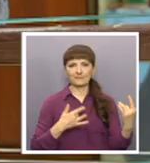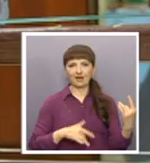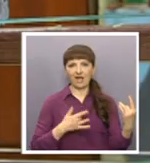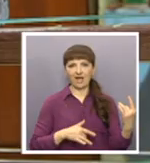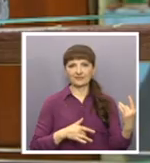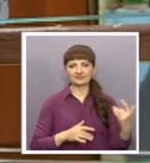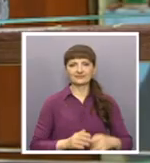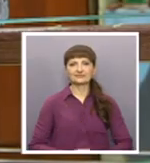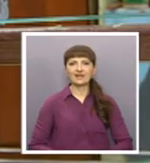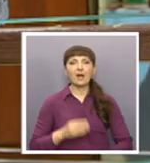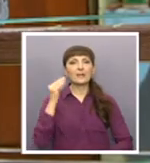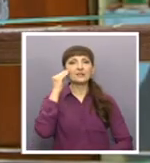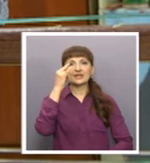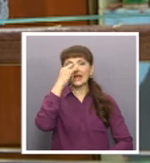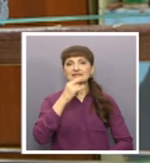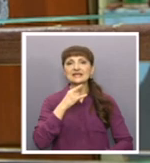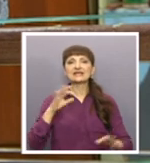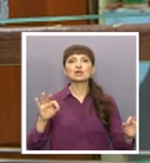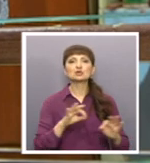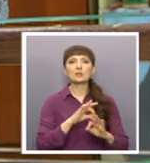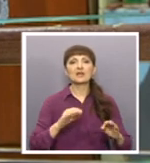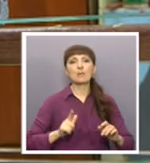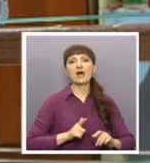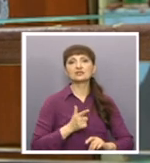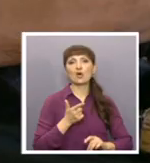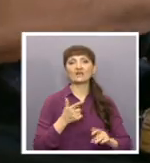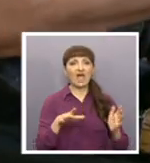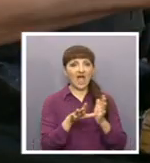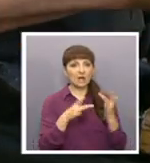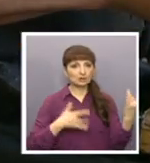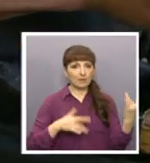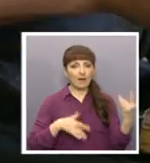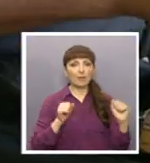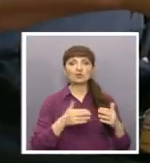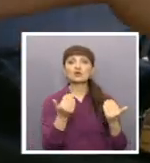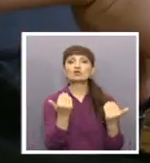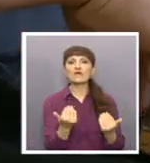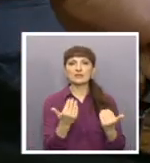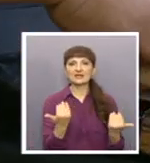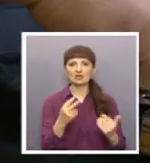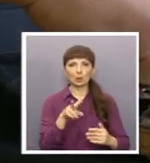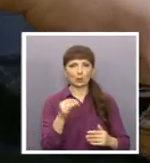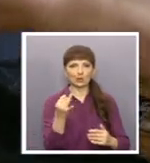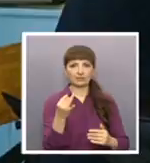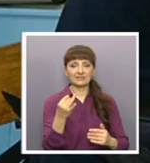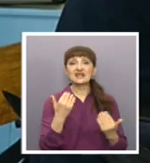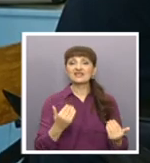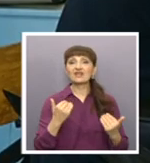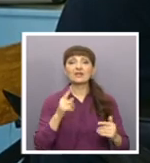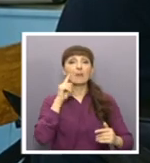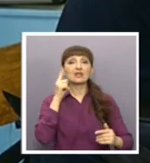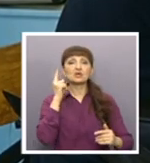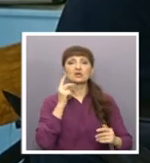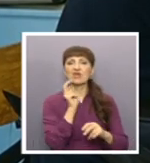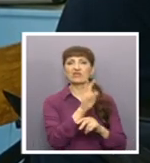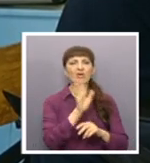школы. По мнению отечественных инструментальных мастеров, электродомбра может осовременить наши кюи. Надо признать, современная молодежь не